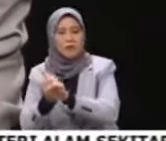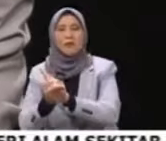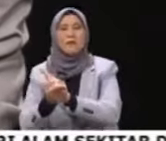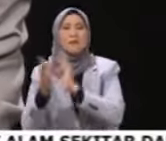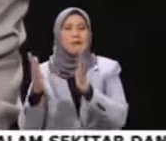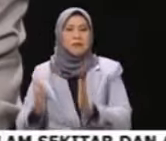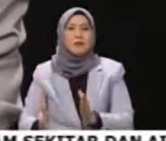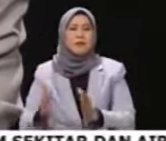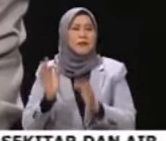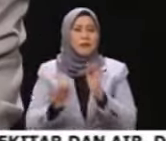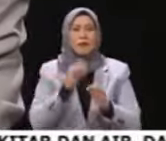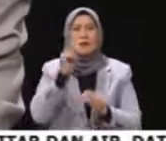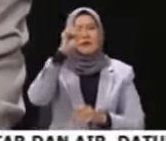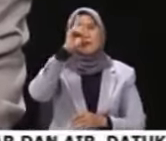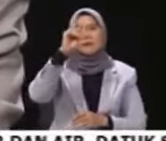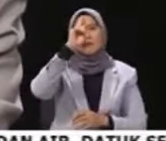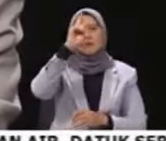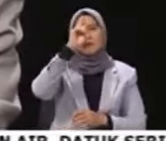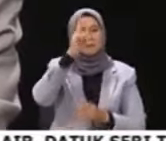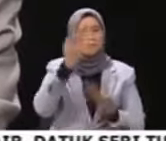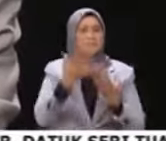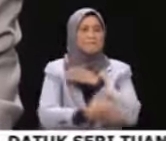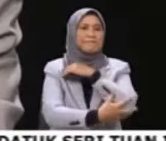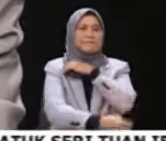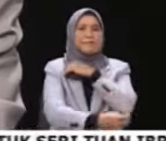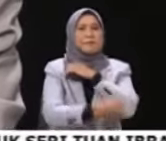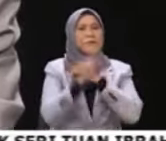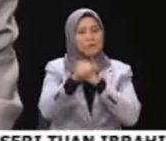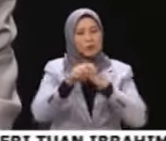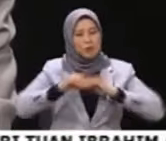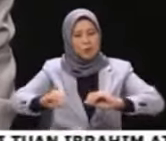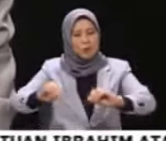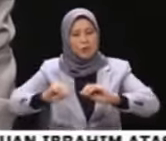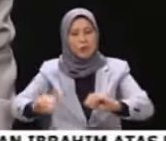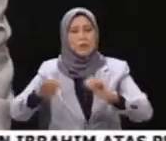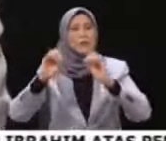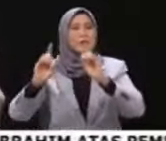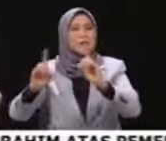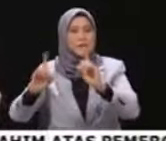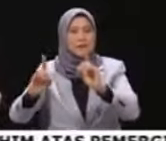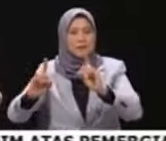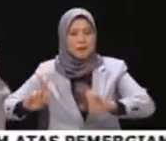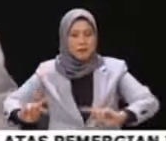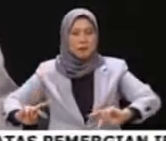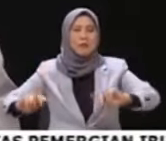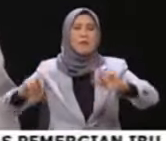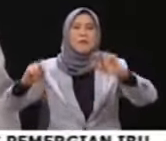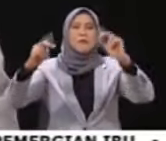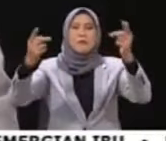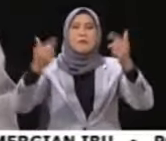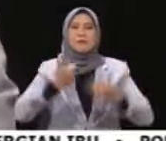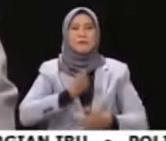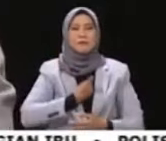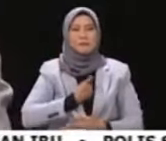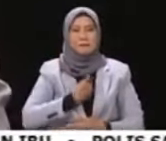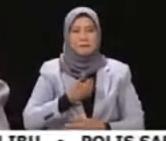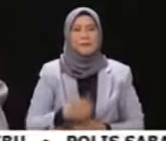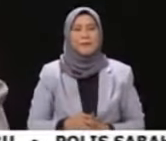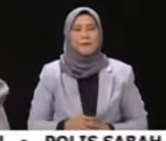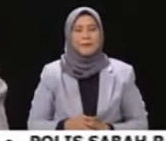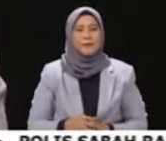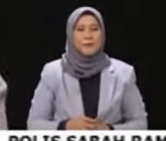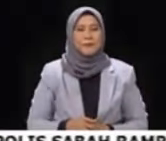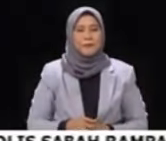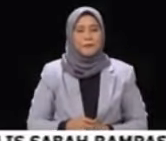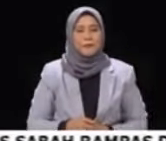akan mewarisi kemiskinan. Kita nak ubah dia mesti melalui pendidikan. Jadi Mawik insyaAllah akan melaksanakan tugas ini. Yang